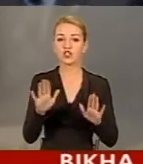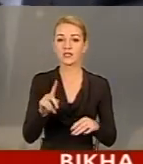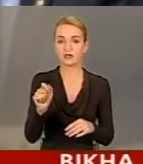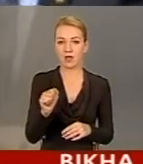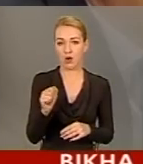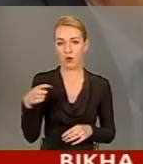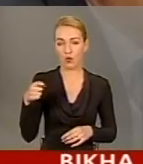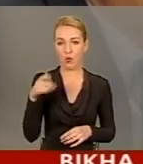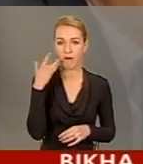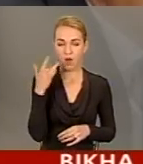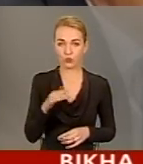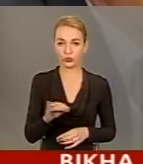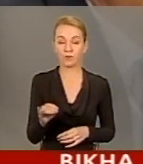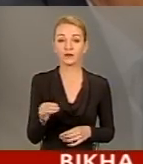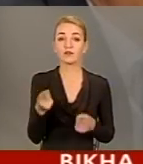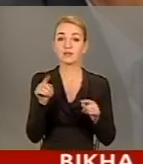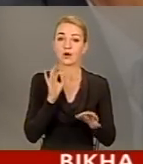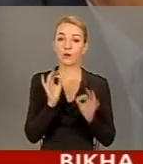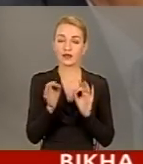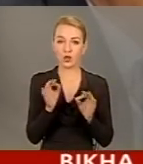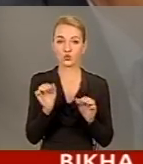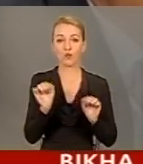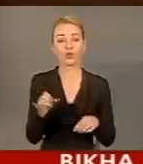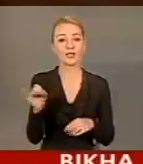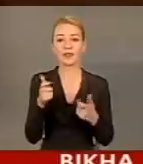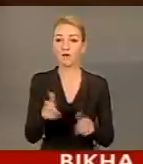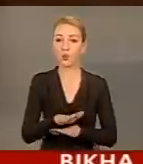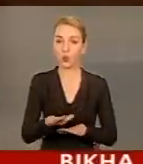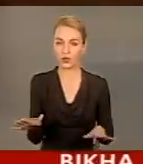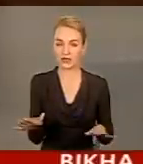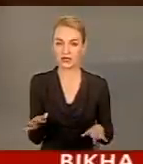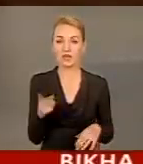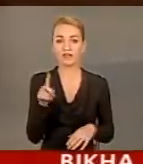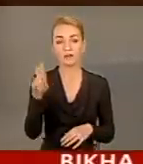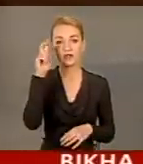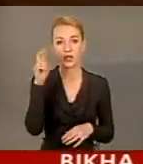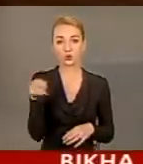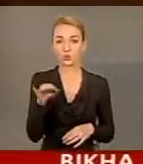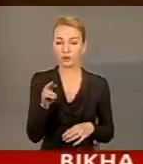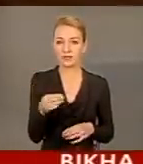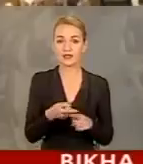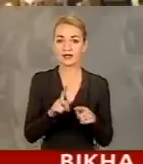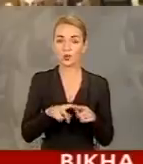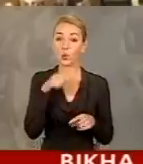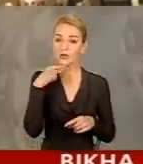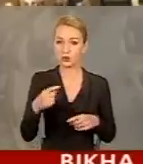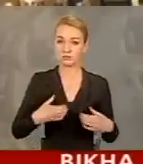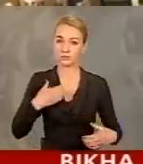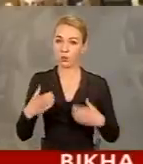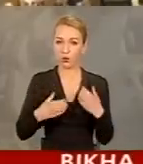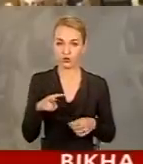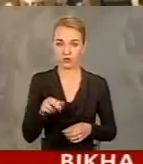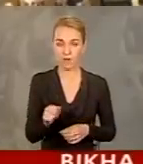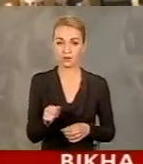Бараком Обамою. Утім, із рекомендацією конгресу він може і не погодитись. Утім, Держдуму Росії ця резолюція вже не на жарт